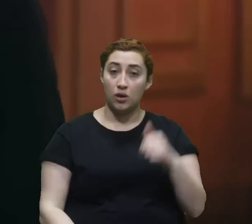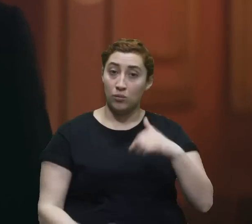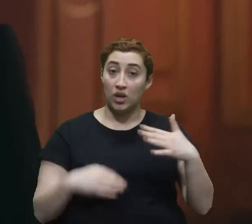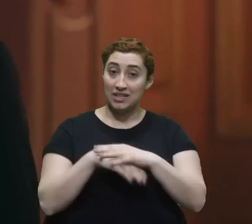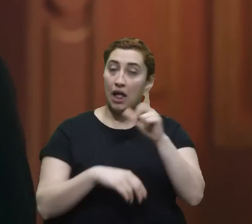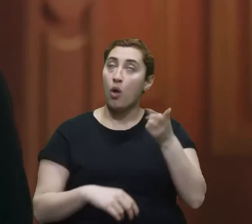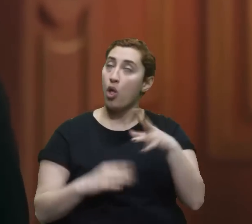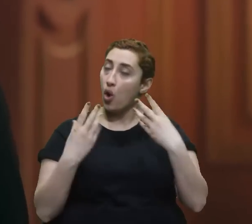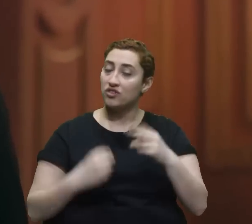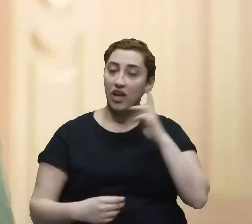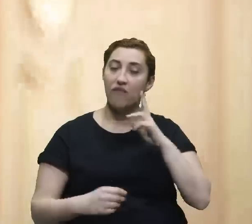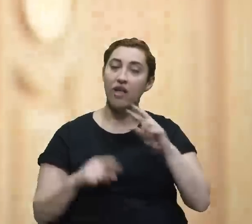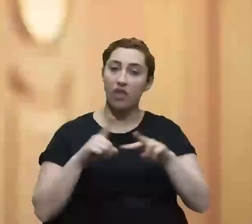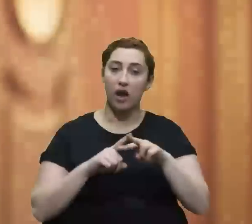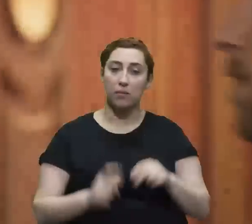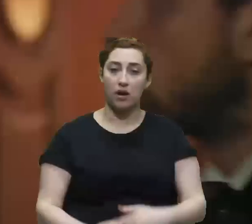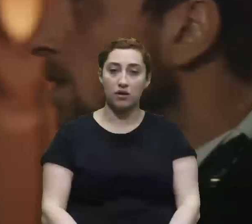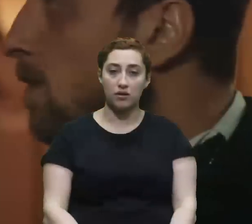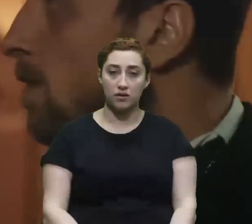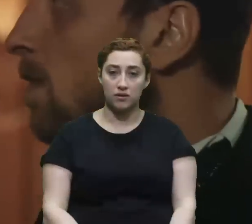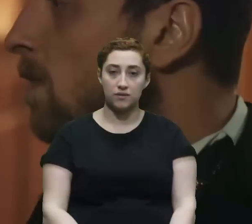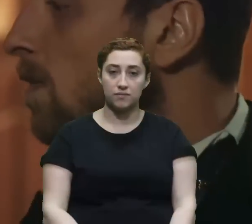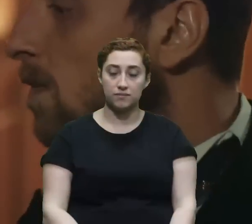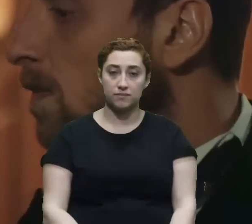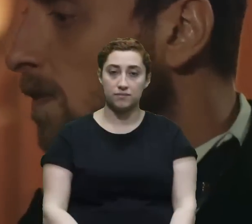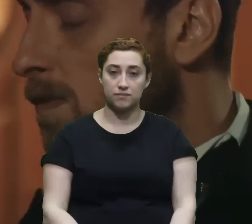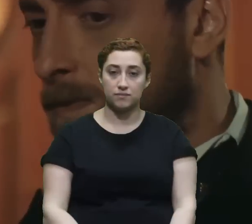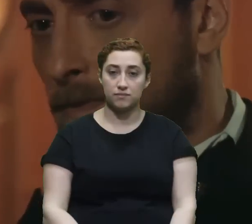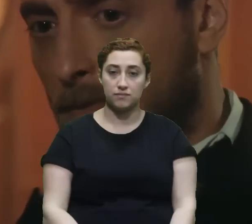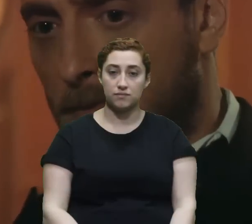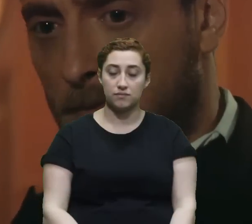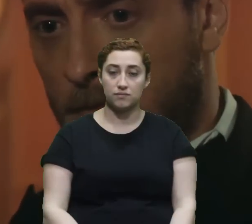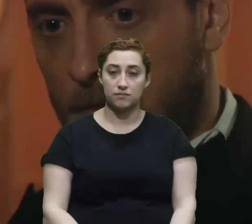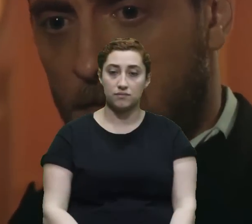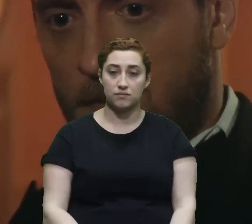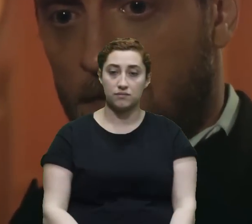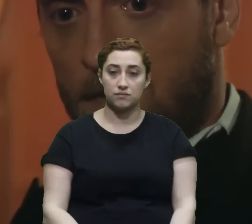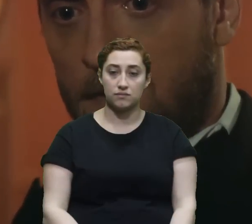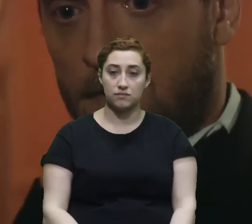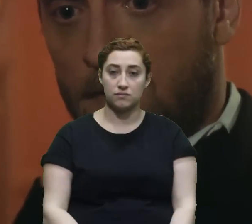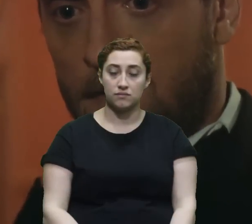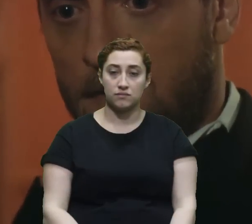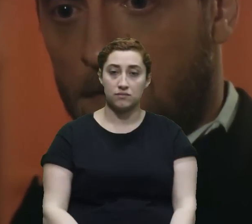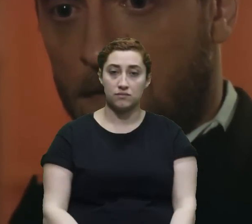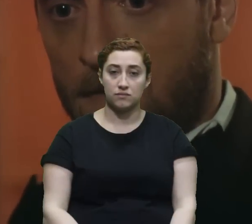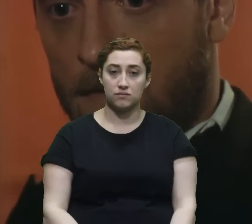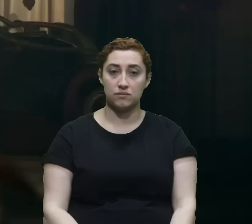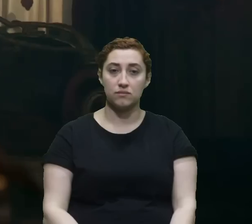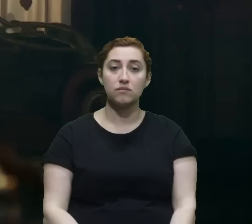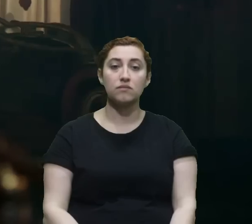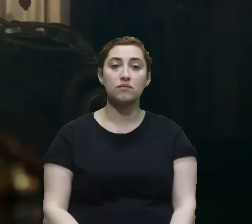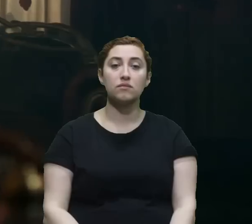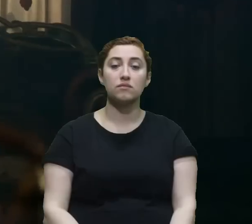Bu gece Leyla ölecek efendi Akbar. Cemil Nijat'ın yanına geldi. Endişeyle Akbar'a bakıyor. Yüce Efendi'nin